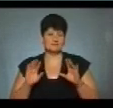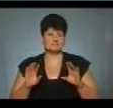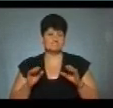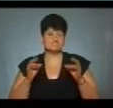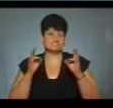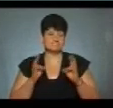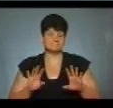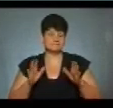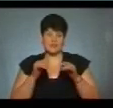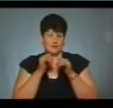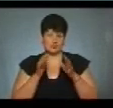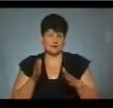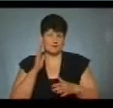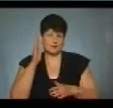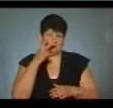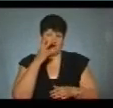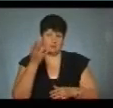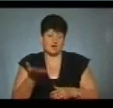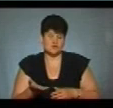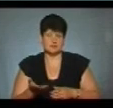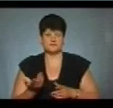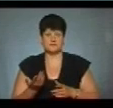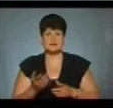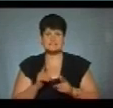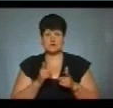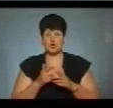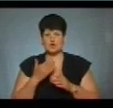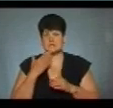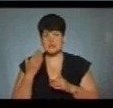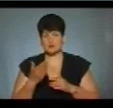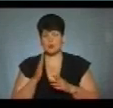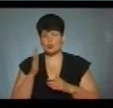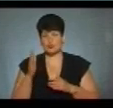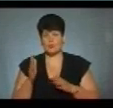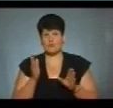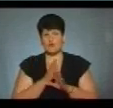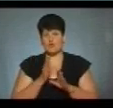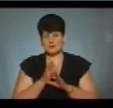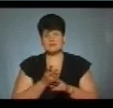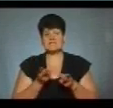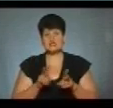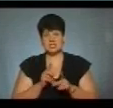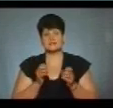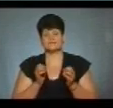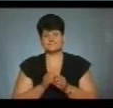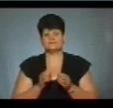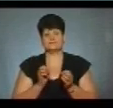проназивати. Згідно останнього прогнозу, погода в нас фактично залишається